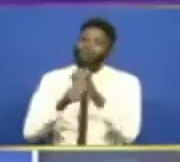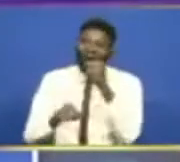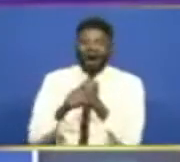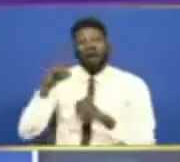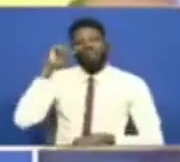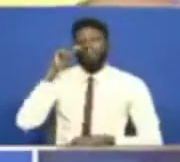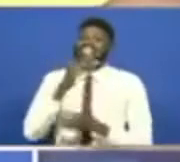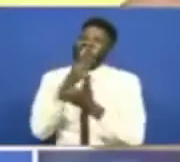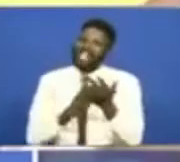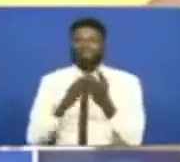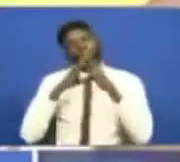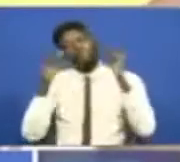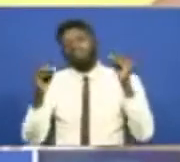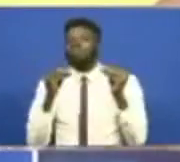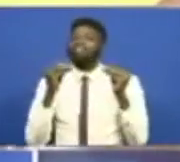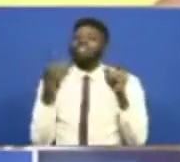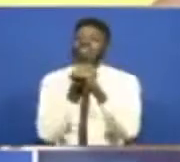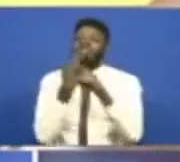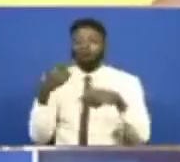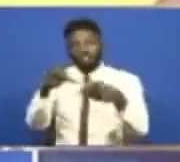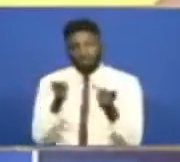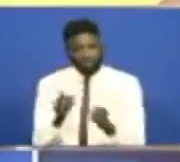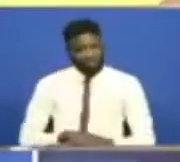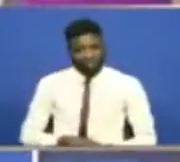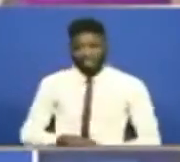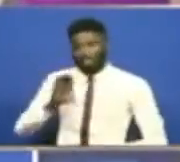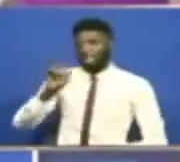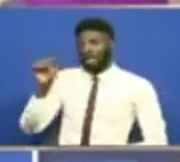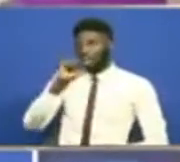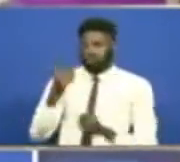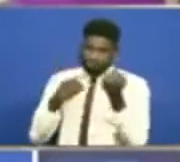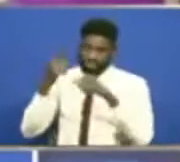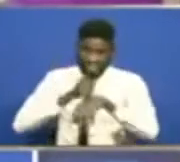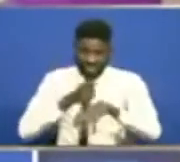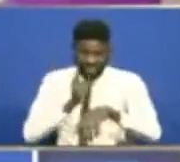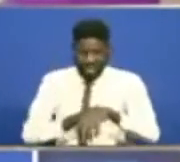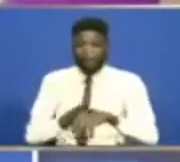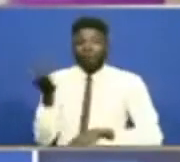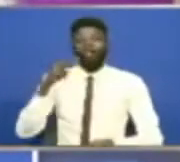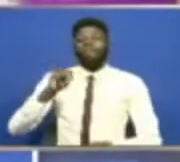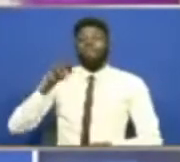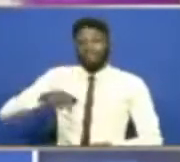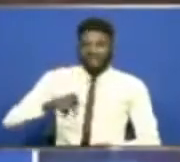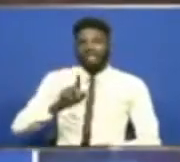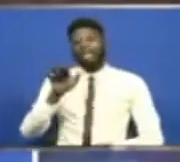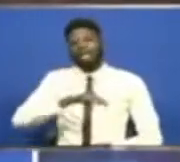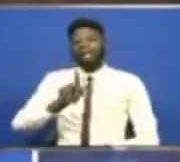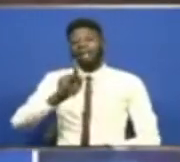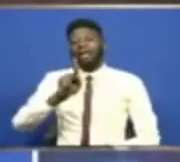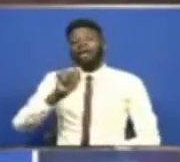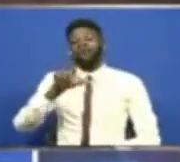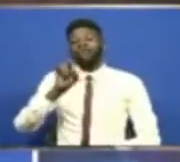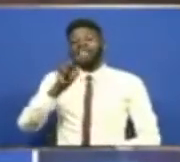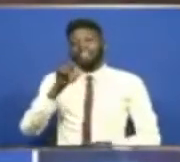wameenda pahali pengine. Katibu mwandamizi huyo, ambaye aliongea wakati wa mazishi aliyekuwa mbunge wa Kaloleni Gunga Mwinga, alisema ni ajabu kwamba wanafunzi